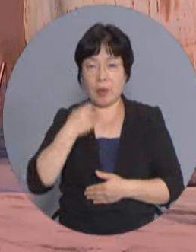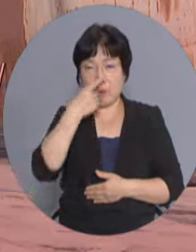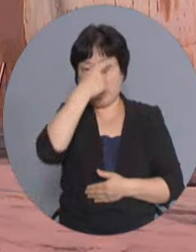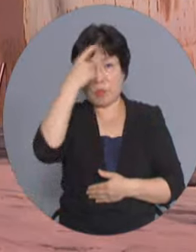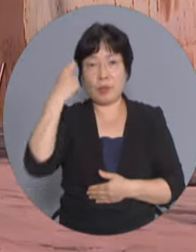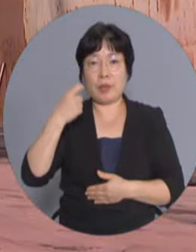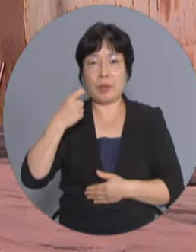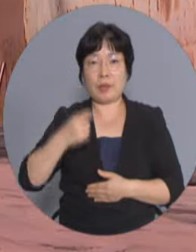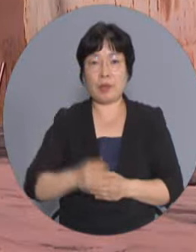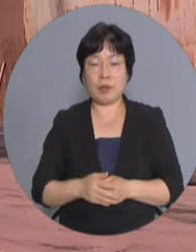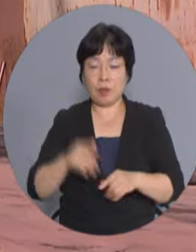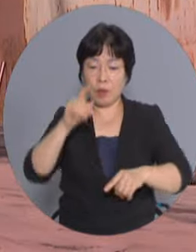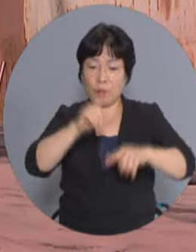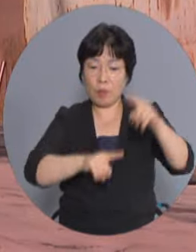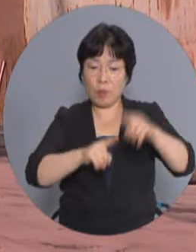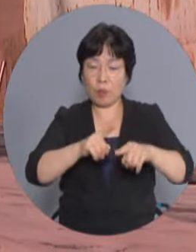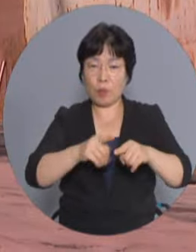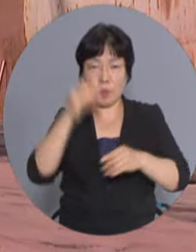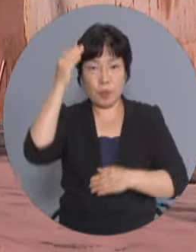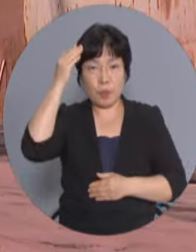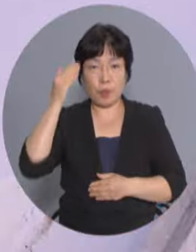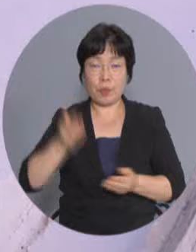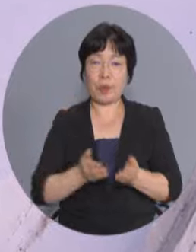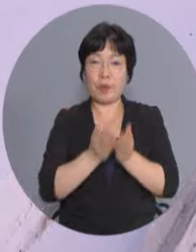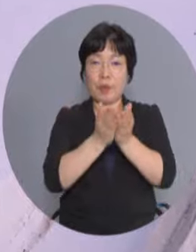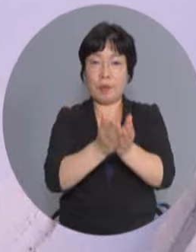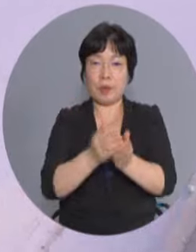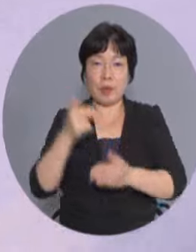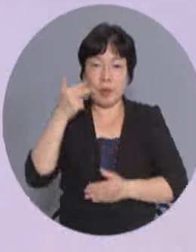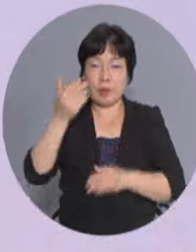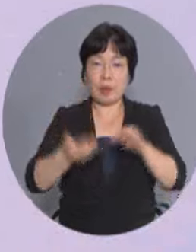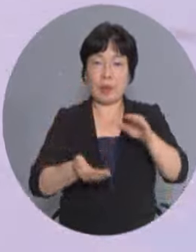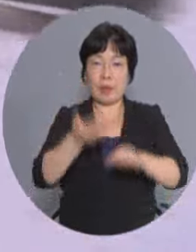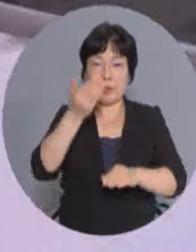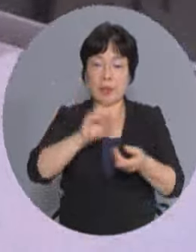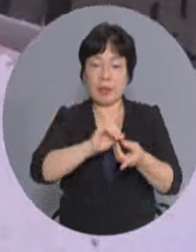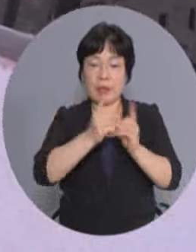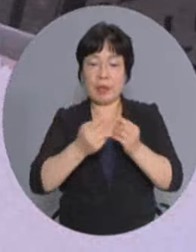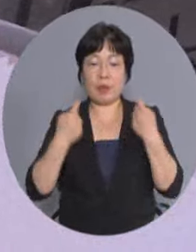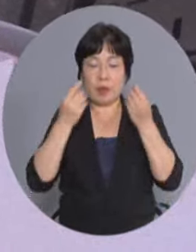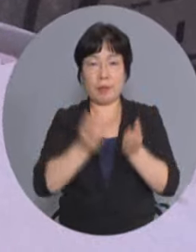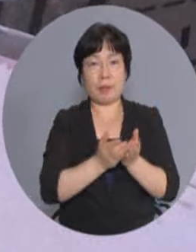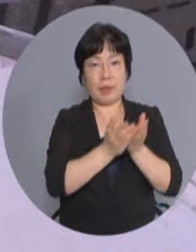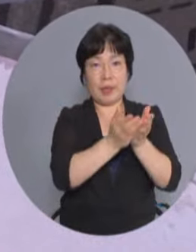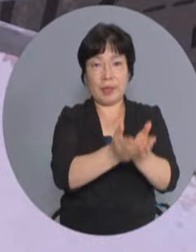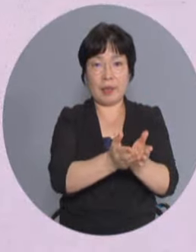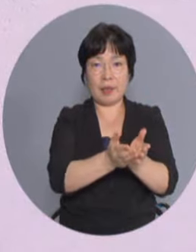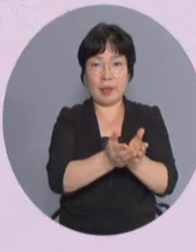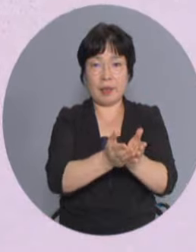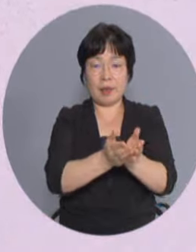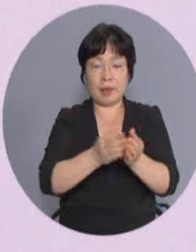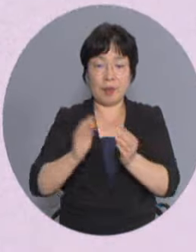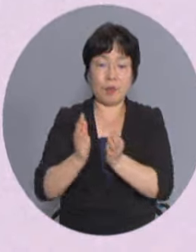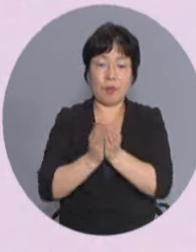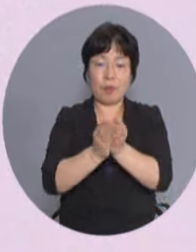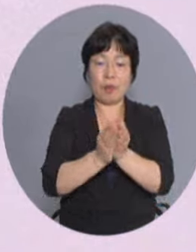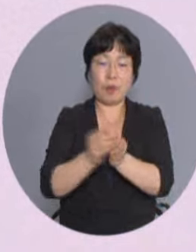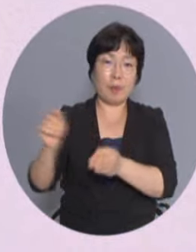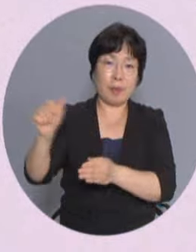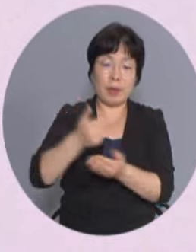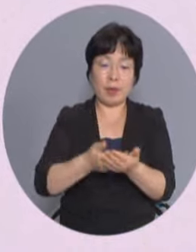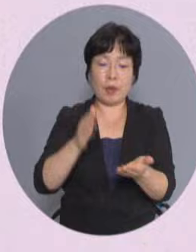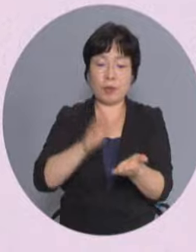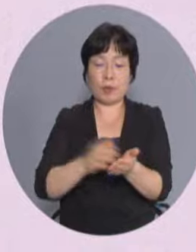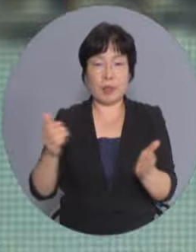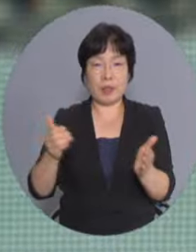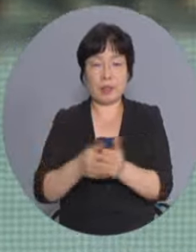그게 목포산로 는 일주일 이상 대체 여객선이 투입됐고 사고 쾌속선은 수리를 마친 뒤